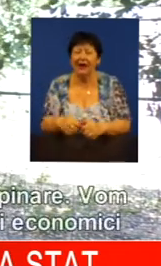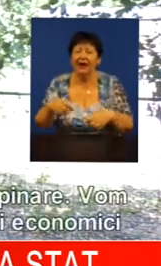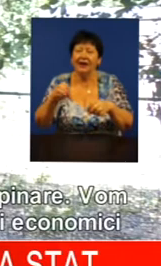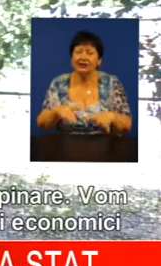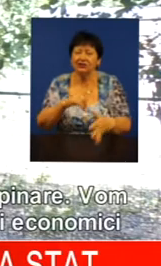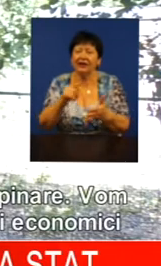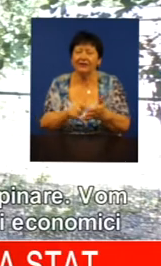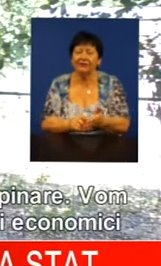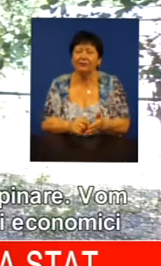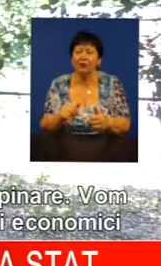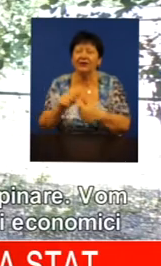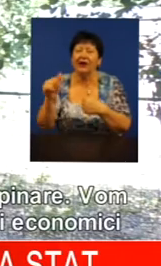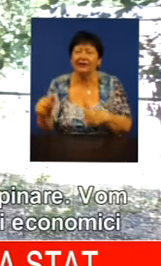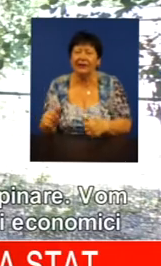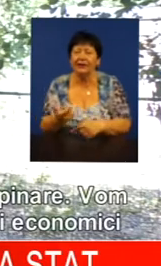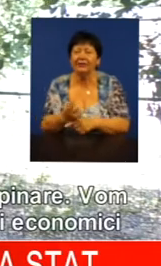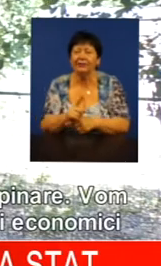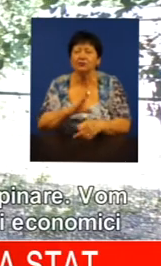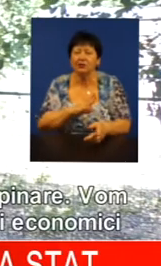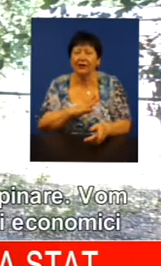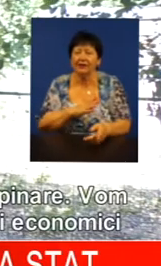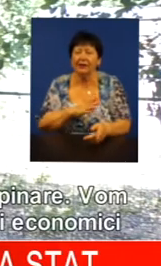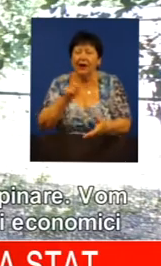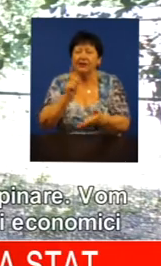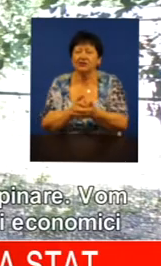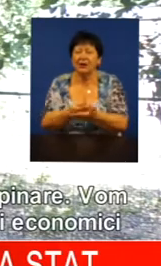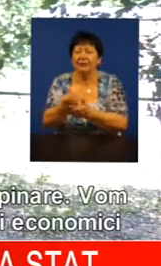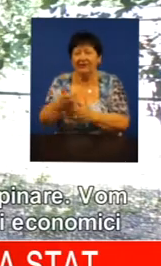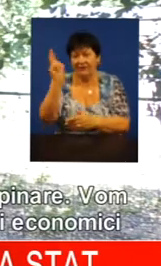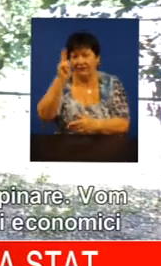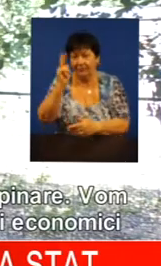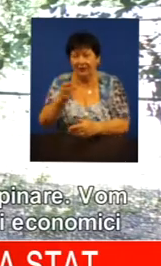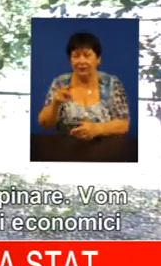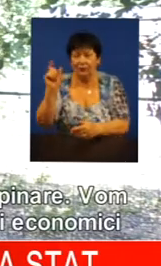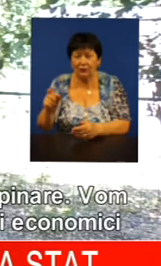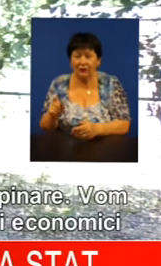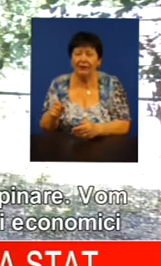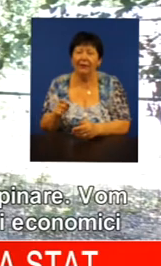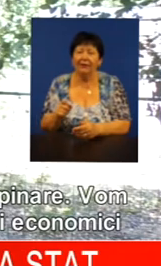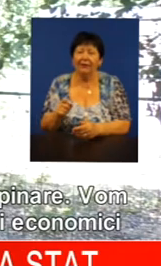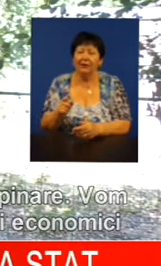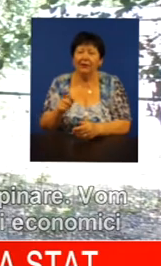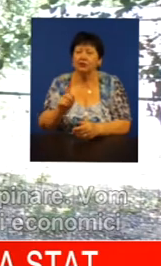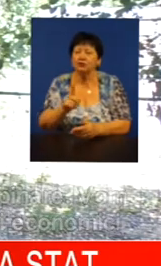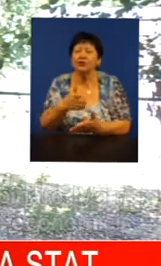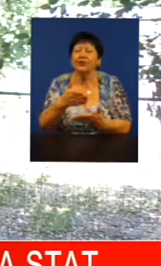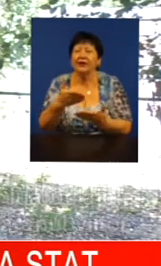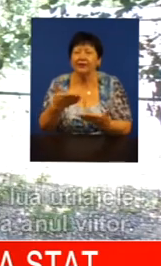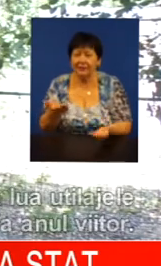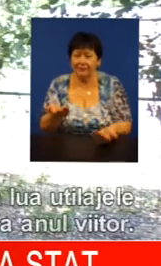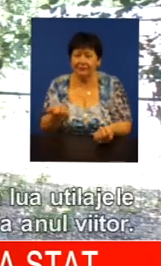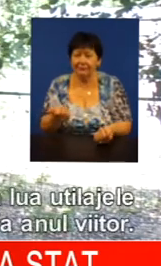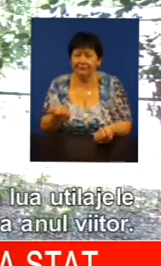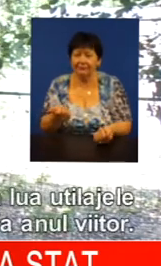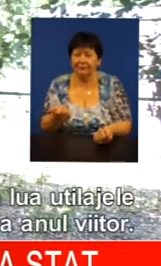этот вопрос мирно, потому что этим людям нужно платить зарплату людям. И если у них сейчас даже то, что уже нет, у них заберет банк